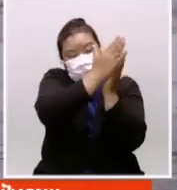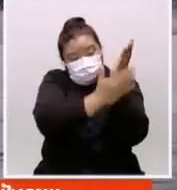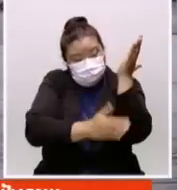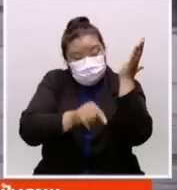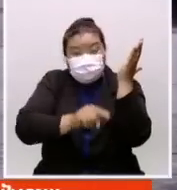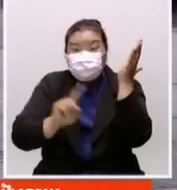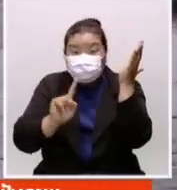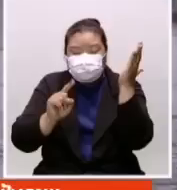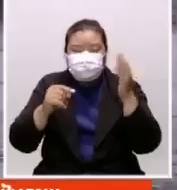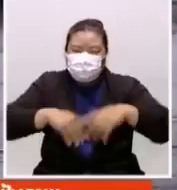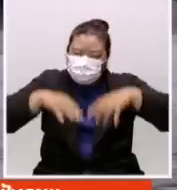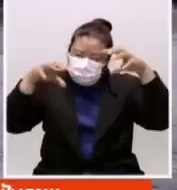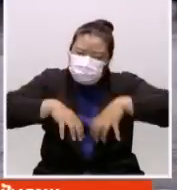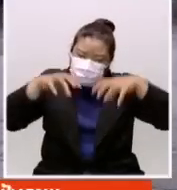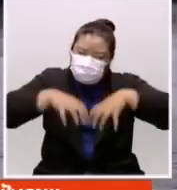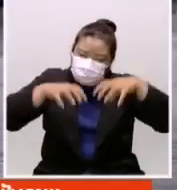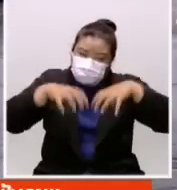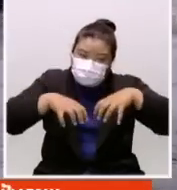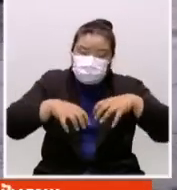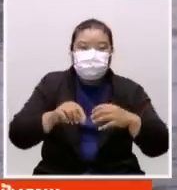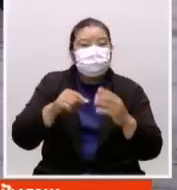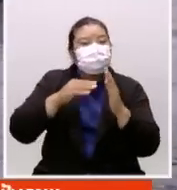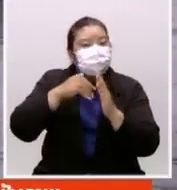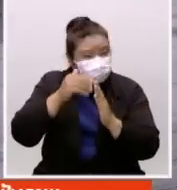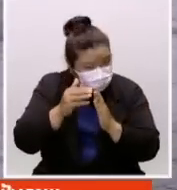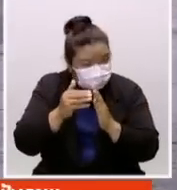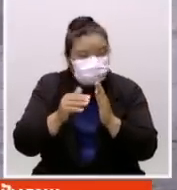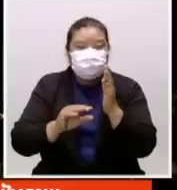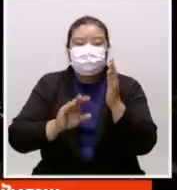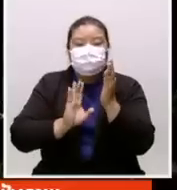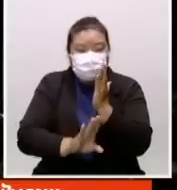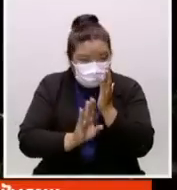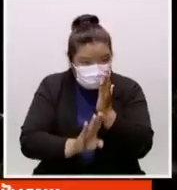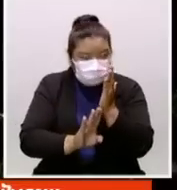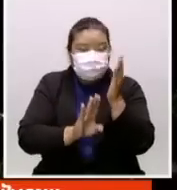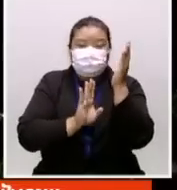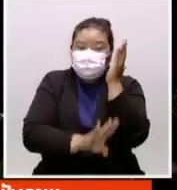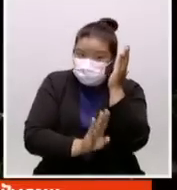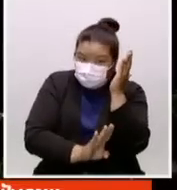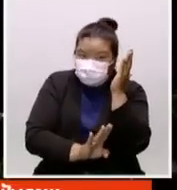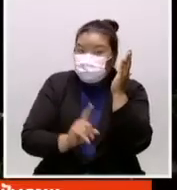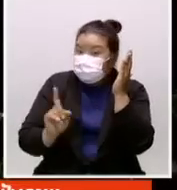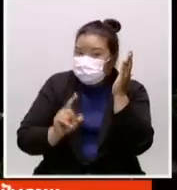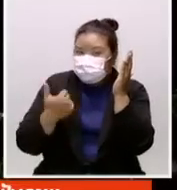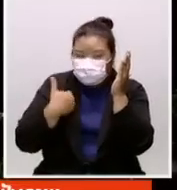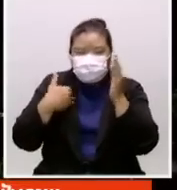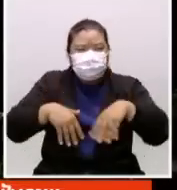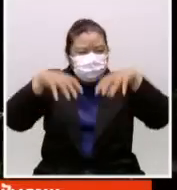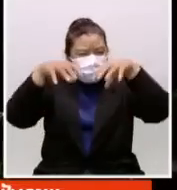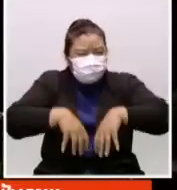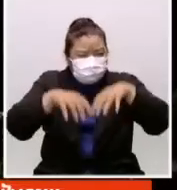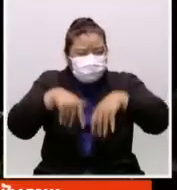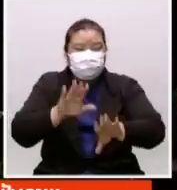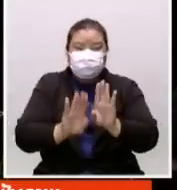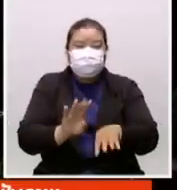องครับทำให้มีฝนตกหนักบางแห่งในพื้นที่ภาคเหนือภาคตะวันออกเฉียงเหนือภาคตะวันออกซึ่งก็จะมีฝนร้อยละ